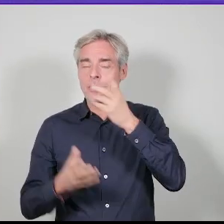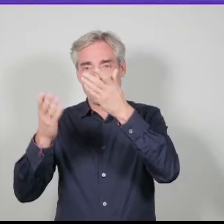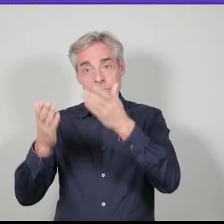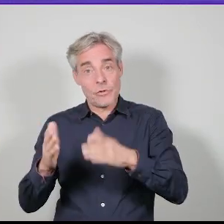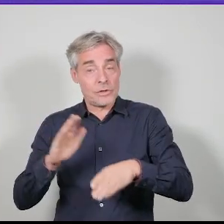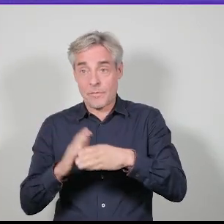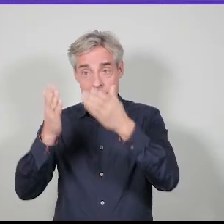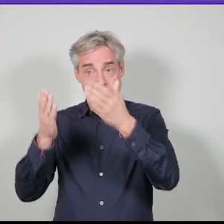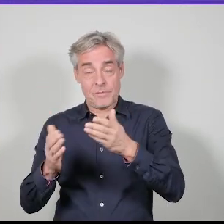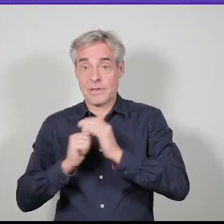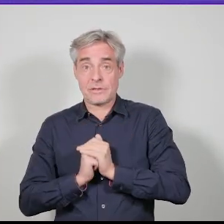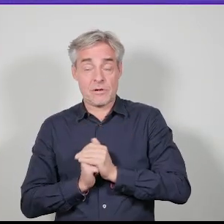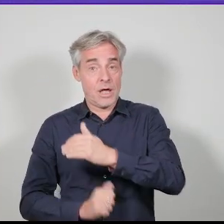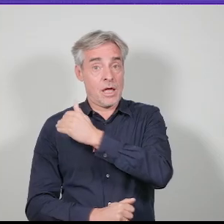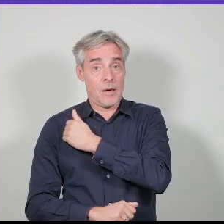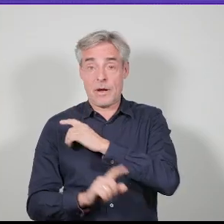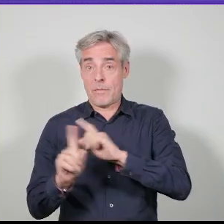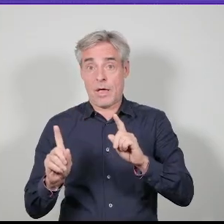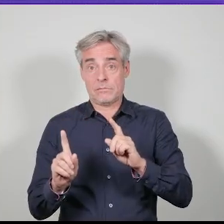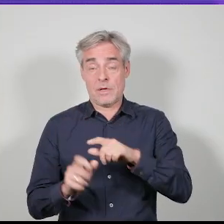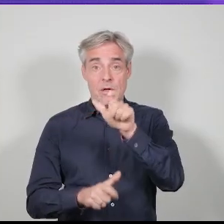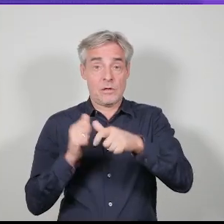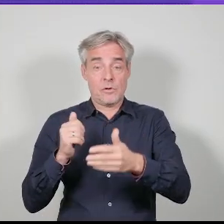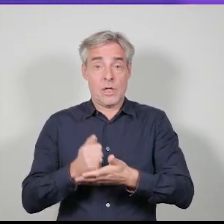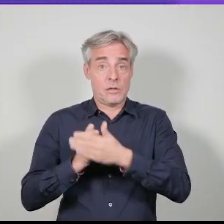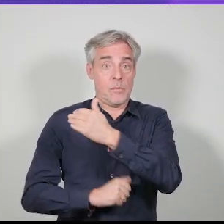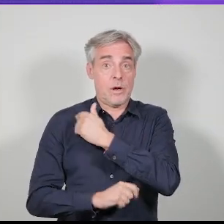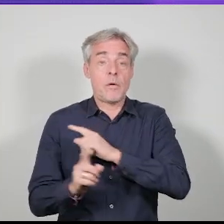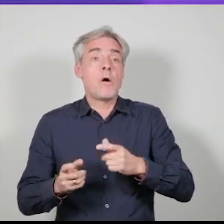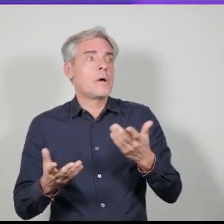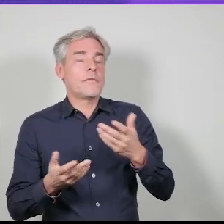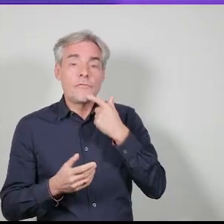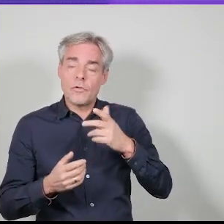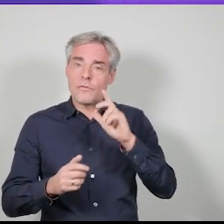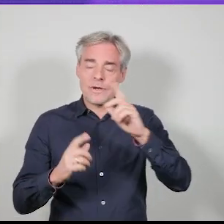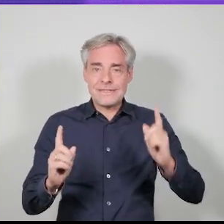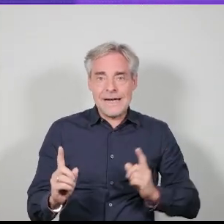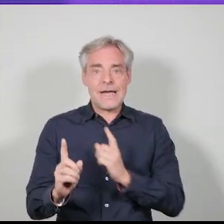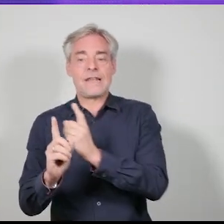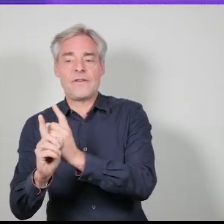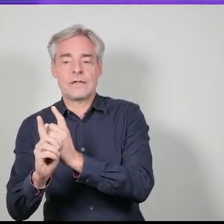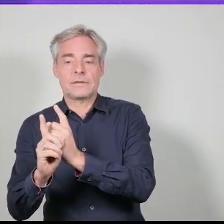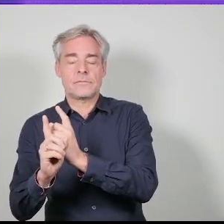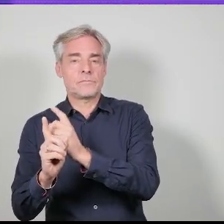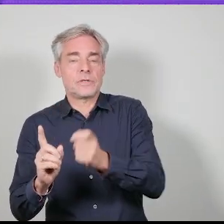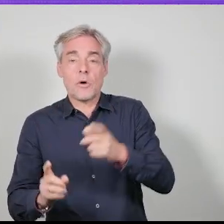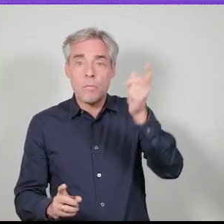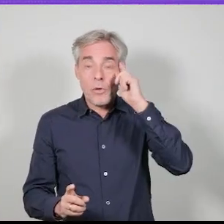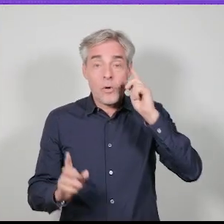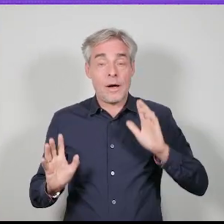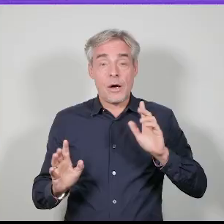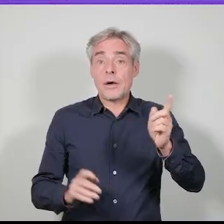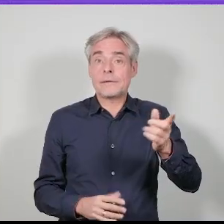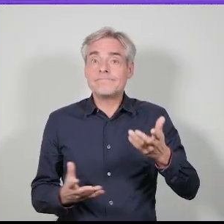personnes qui ne sollicitent pas les soutiens, vous l'avez dit, donc vous êtes dans une démarche d'aller vers, donc moi je comprends bien pourquoi. Parce